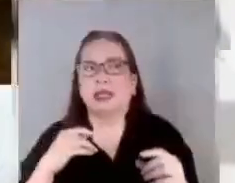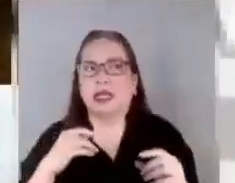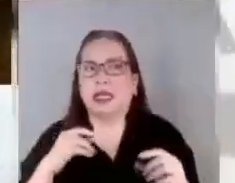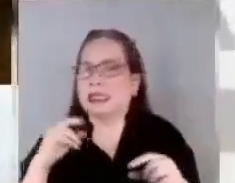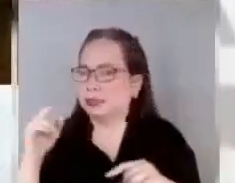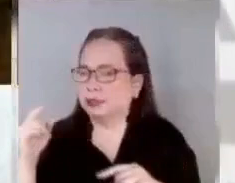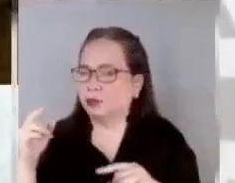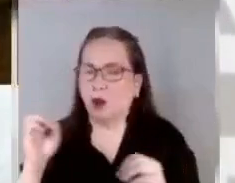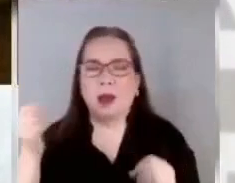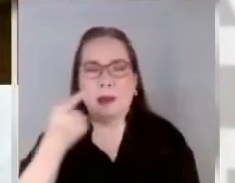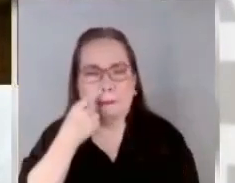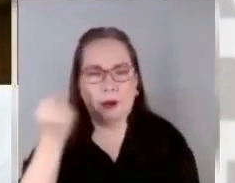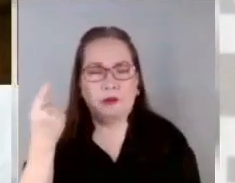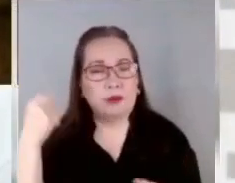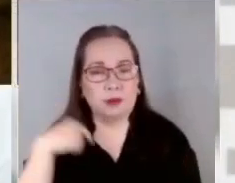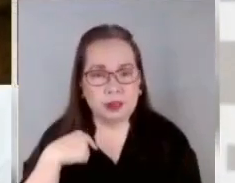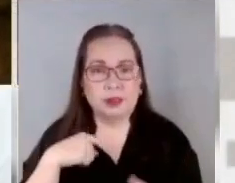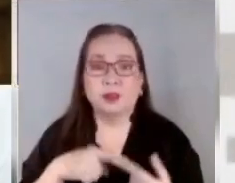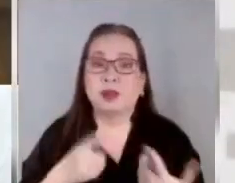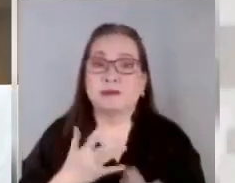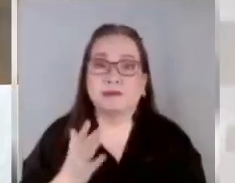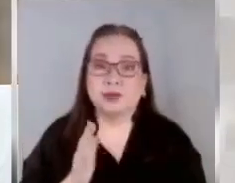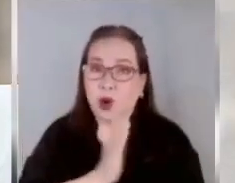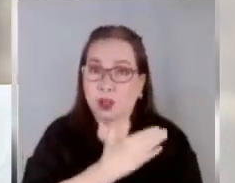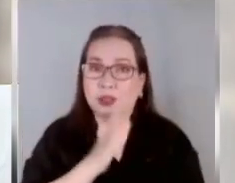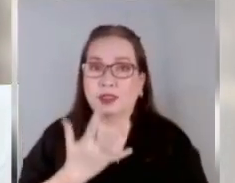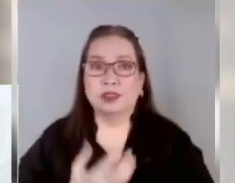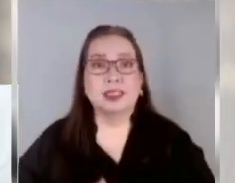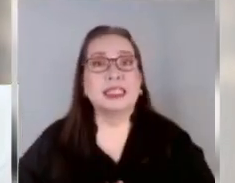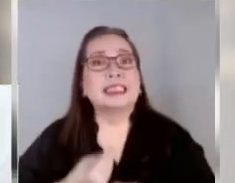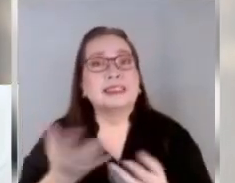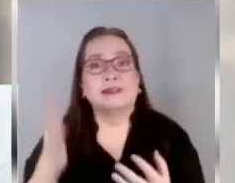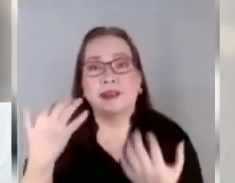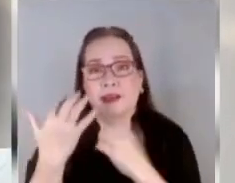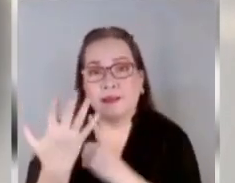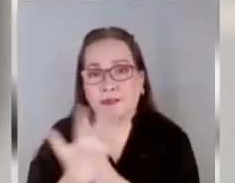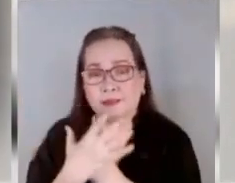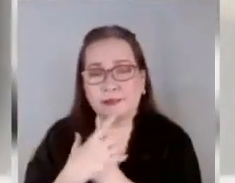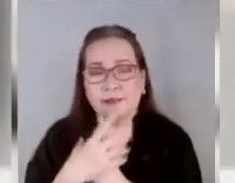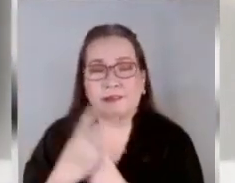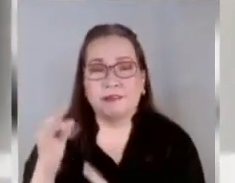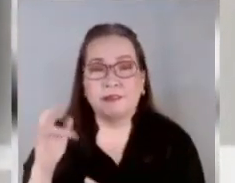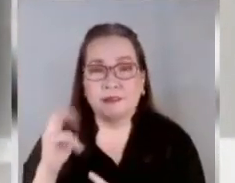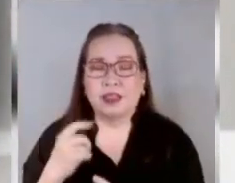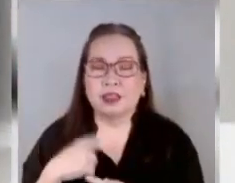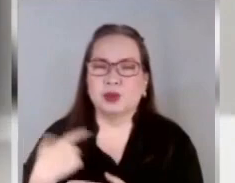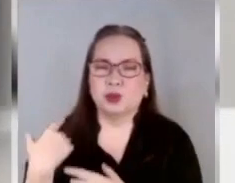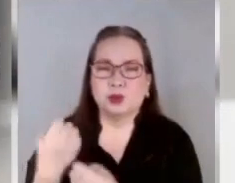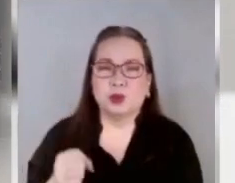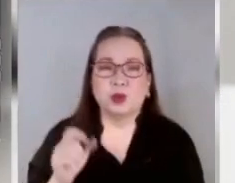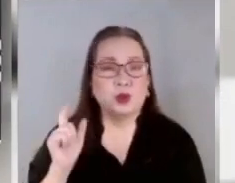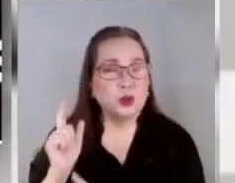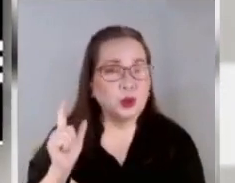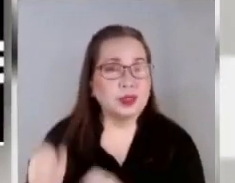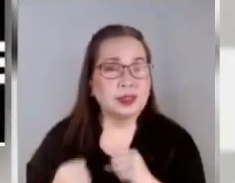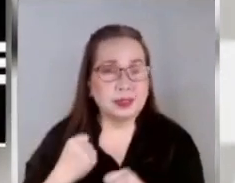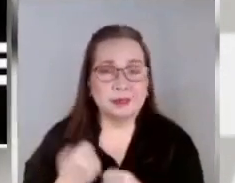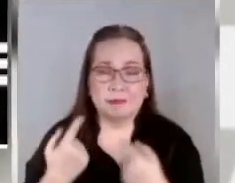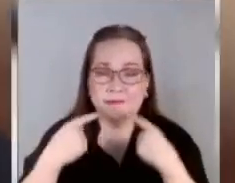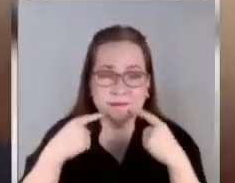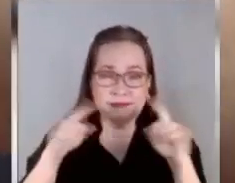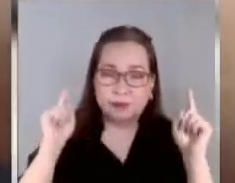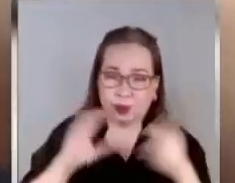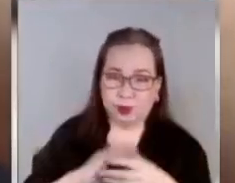ni Christian sa kanyang fans na nagbigay raw sa kanila ng tiwala kaya't umabot sa 2 dekada ang kanyang successful showbiz